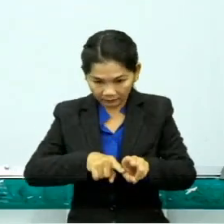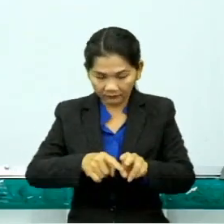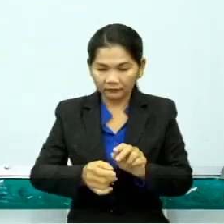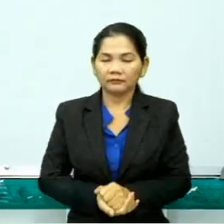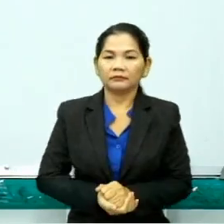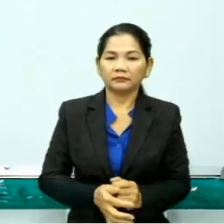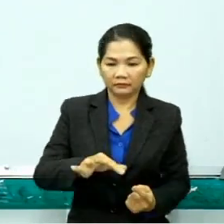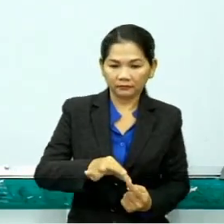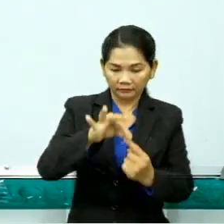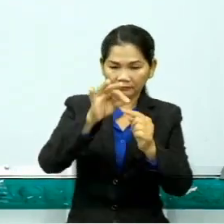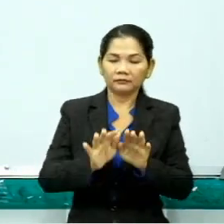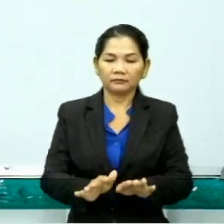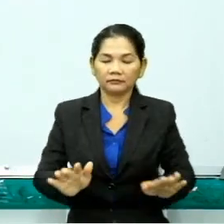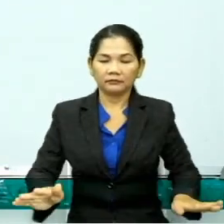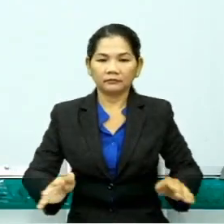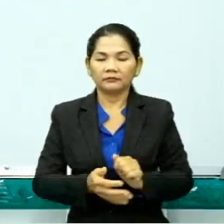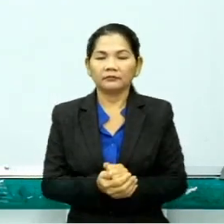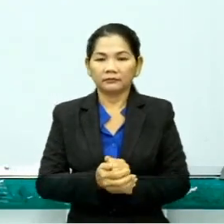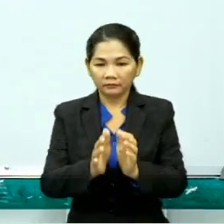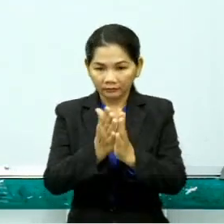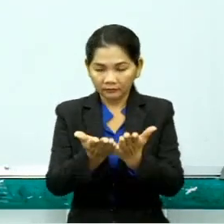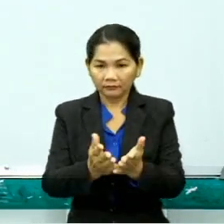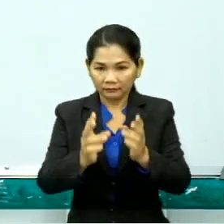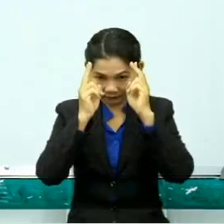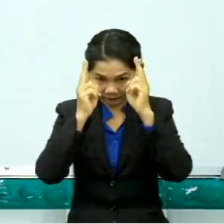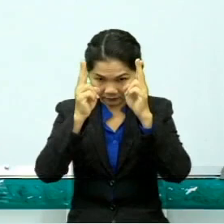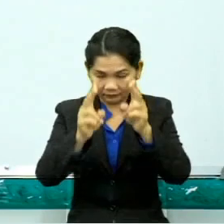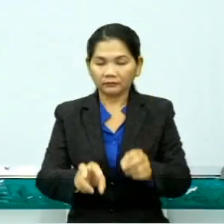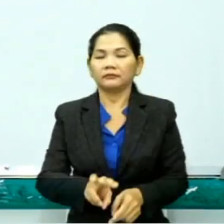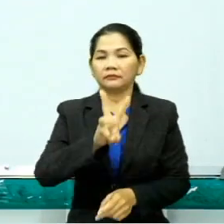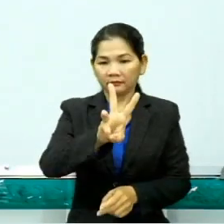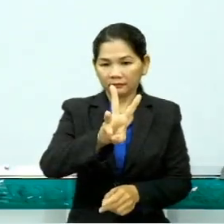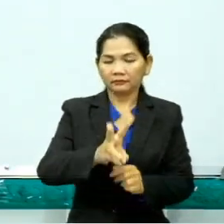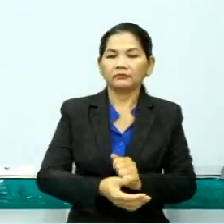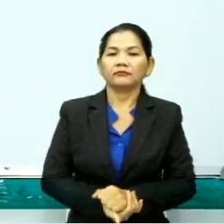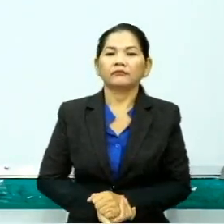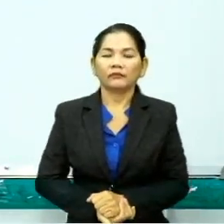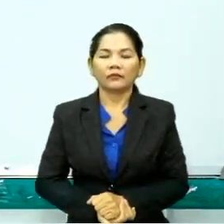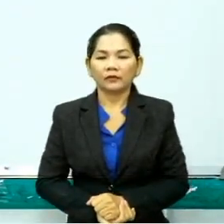Hai chiều bị xế con cũng phải nạc con, sụp hơi sạc xa cô thấm ạ tị bầy.